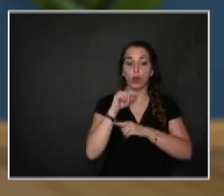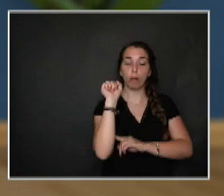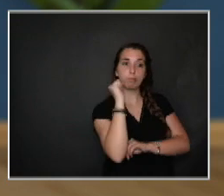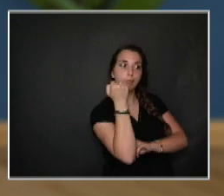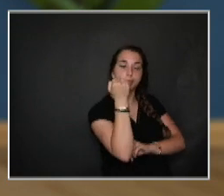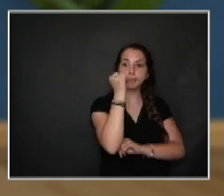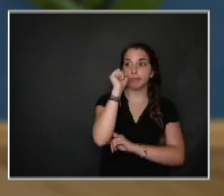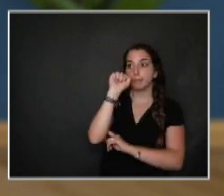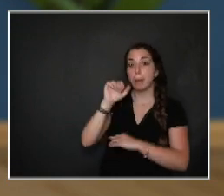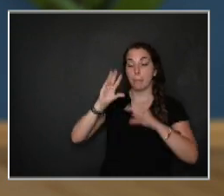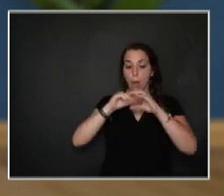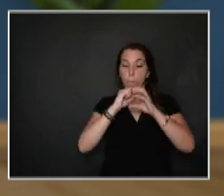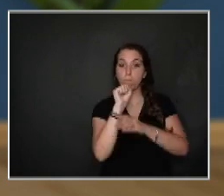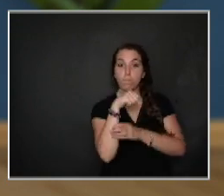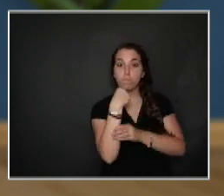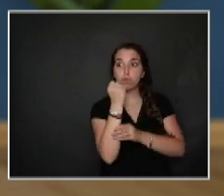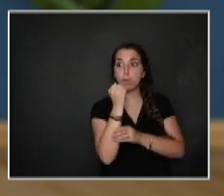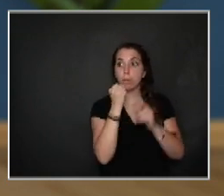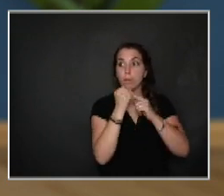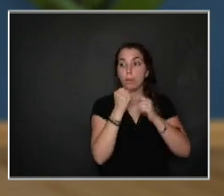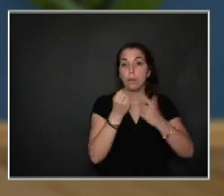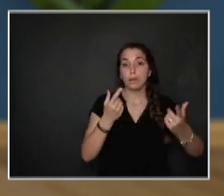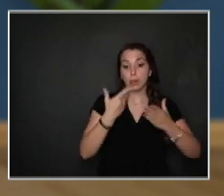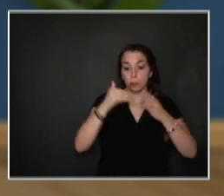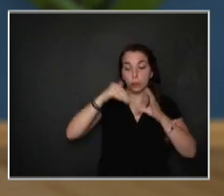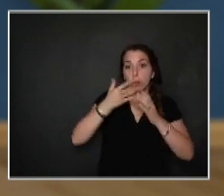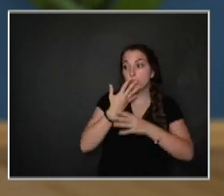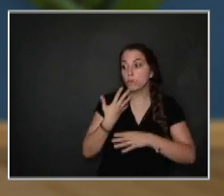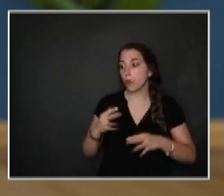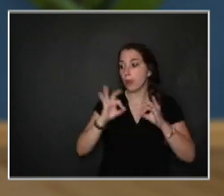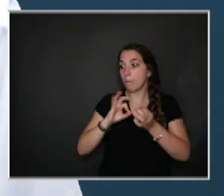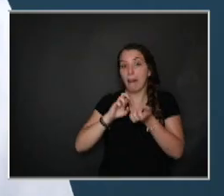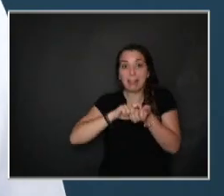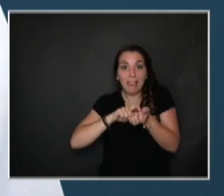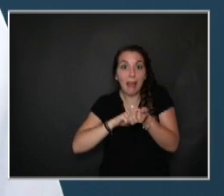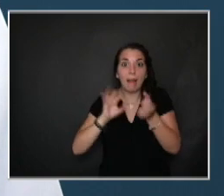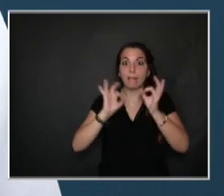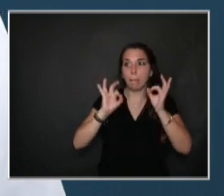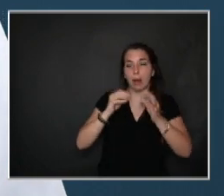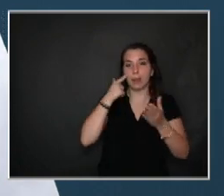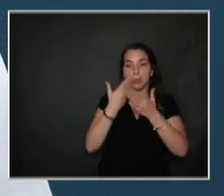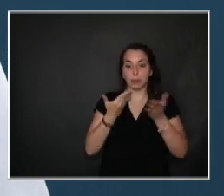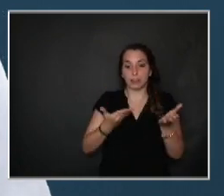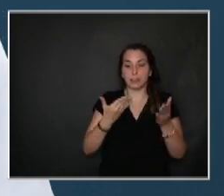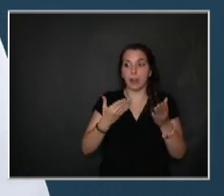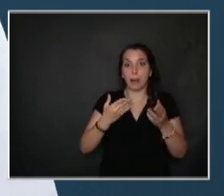c'est un organe qui n'est pas innervé, qui n'est pas vascularisé et de ce fait-là va s'user sans